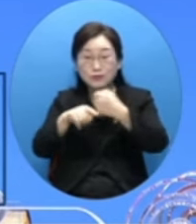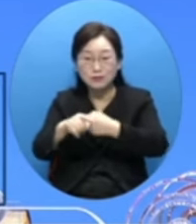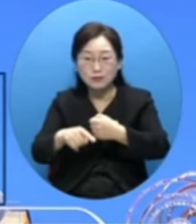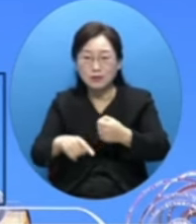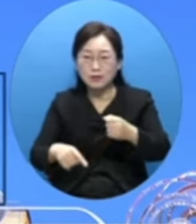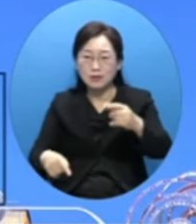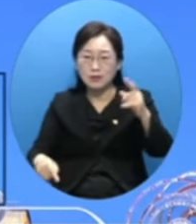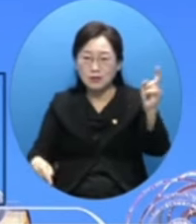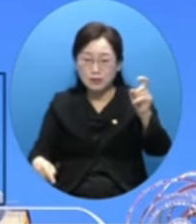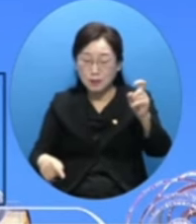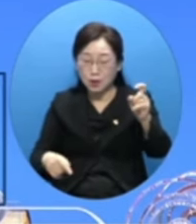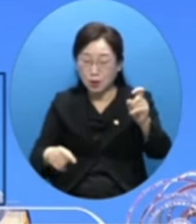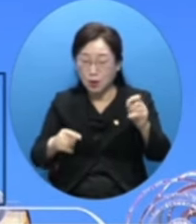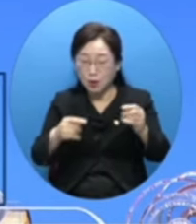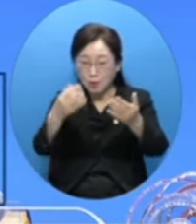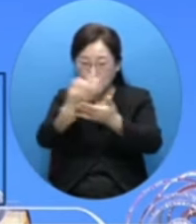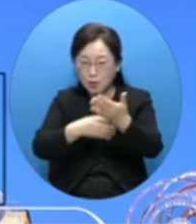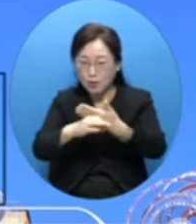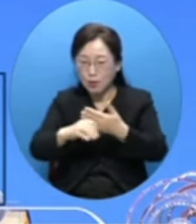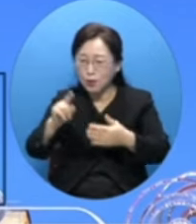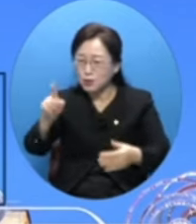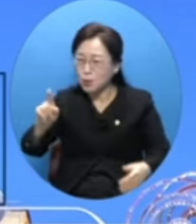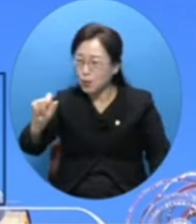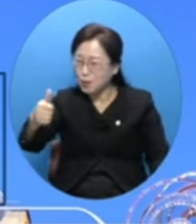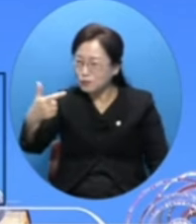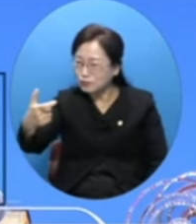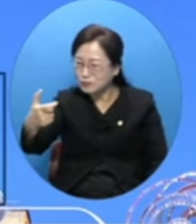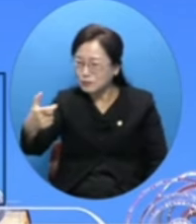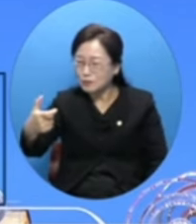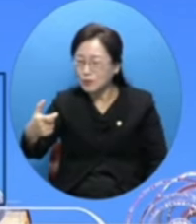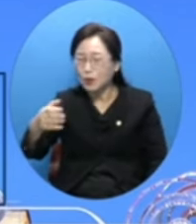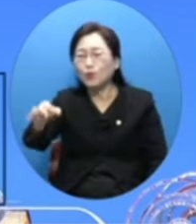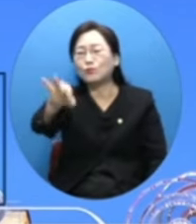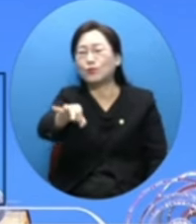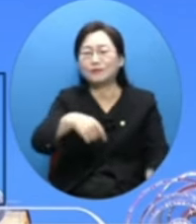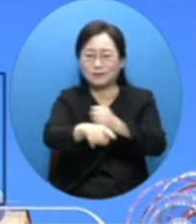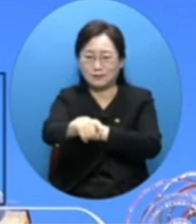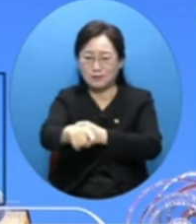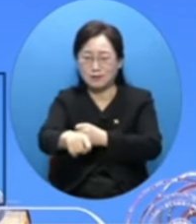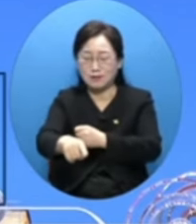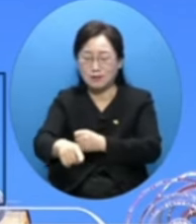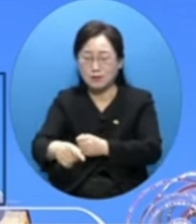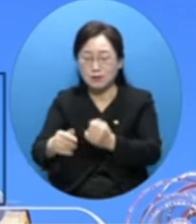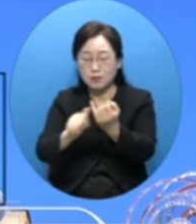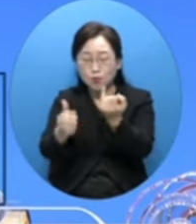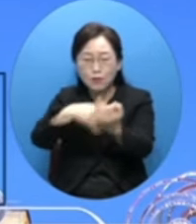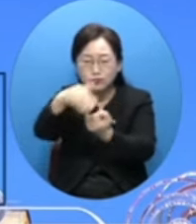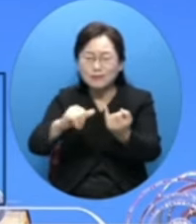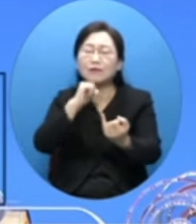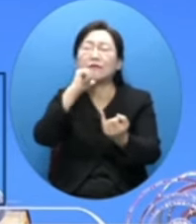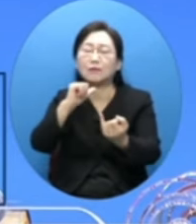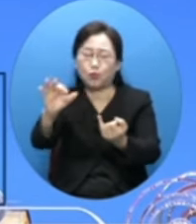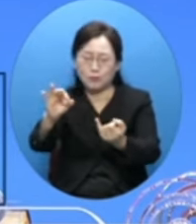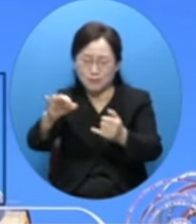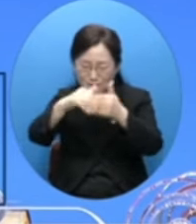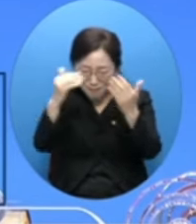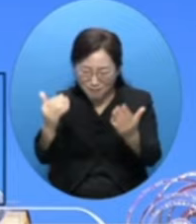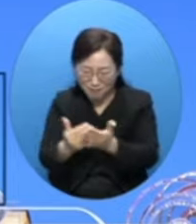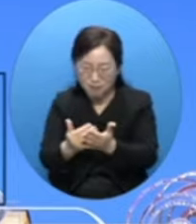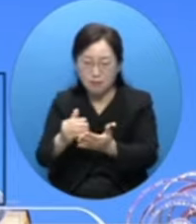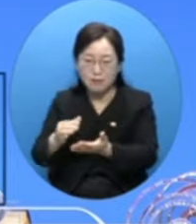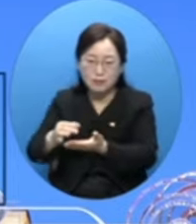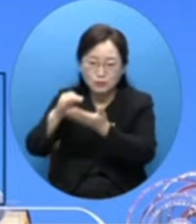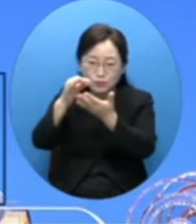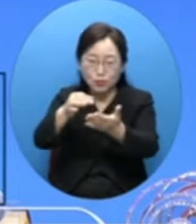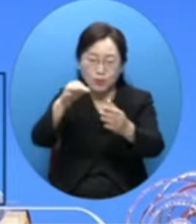됩니다. 그런데 이 두 렙돈은 과부가 갖고 있는 돈 전부였습니다. 그 전부를 하나님께 드린 것입니다. 그것을 보시고